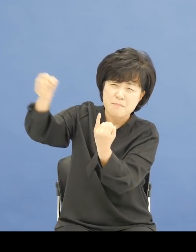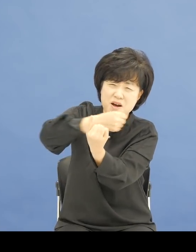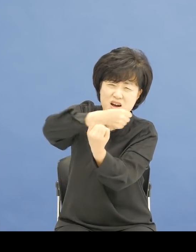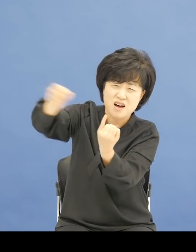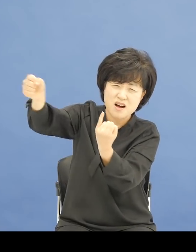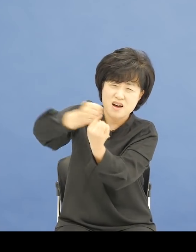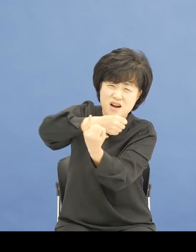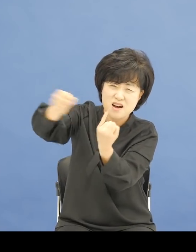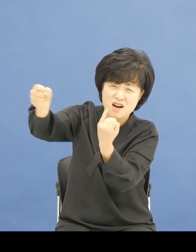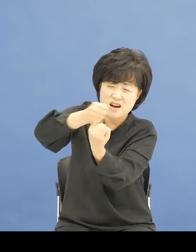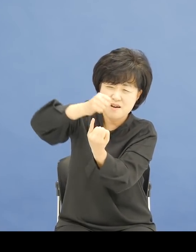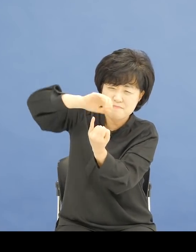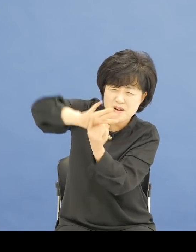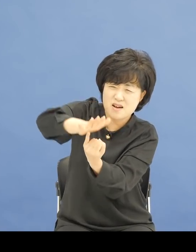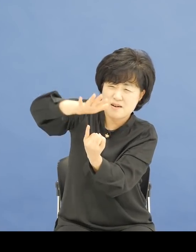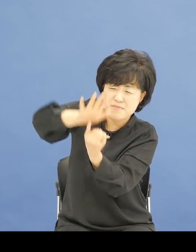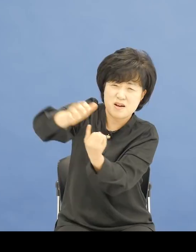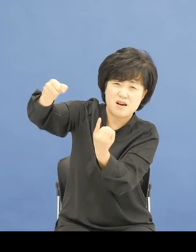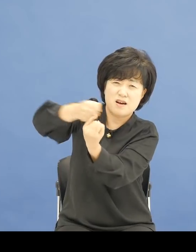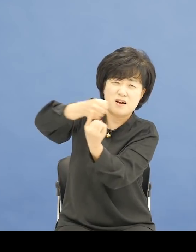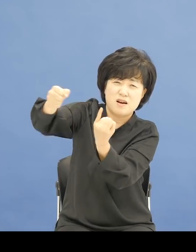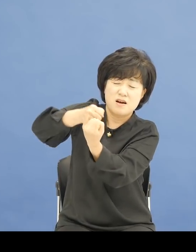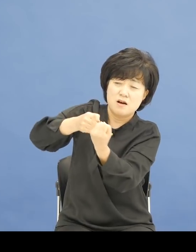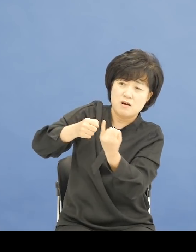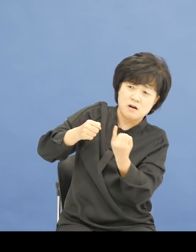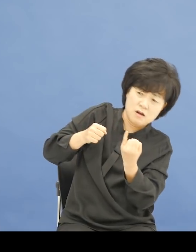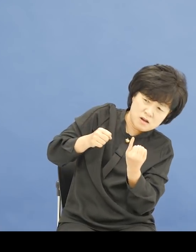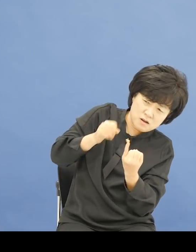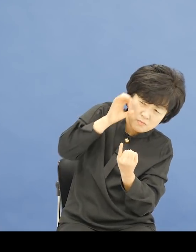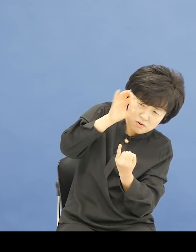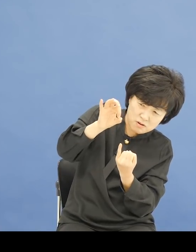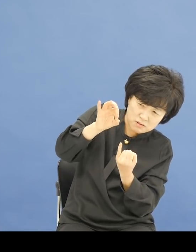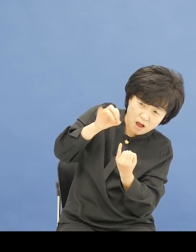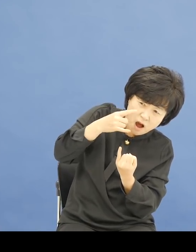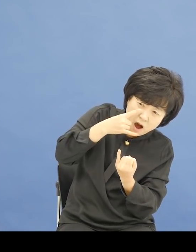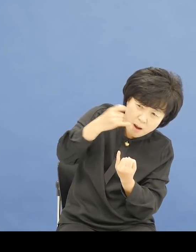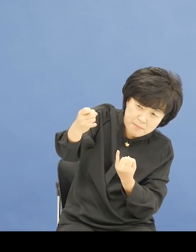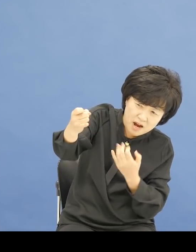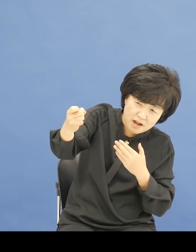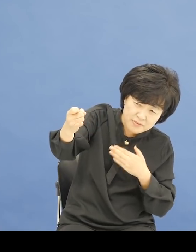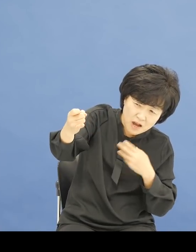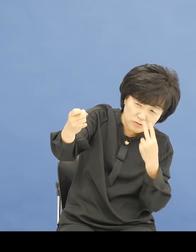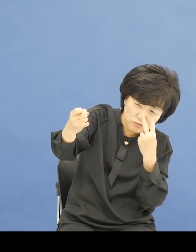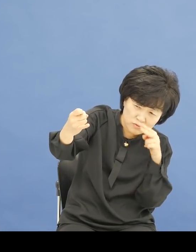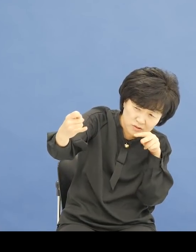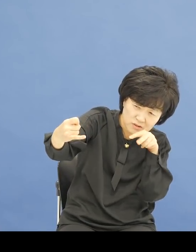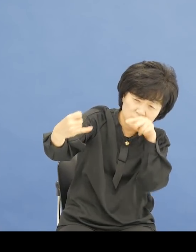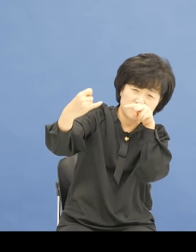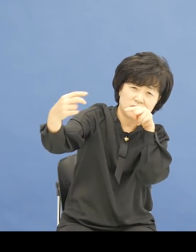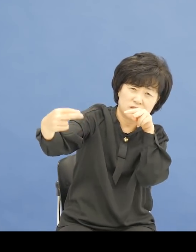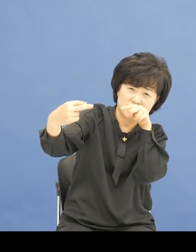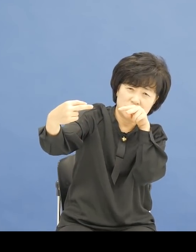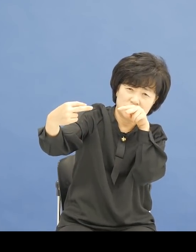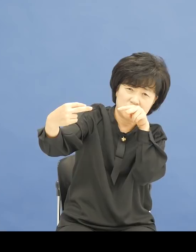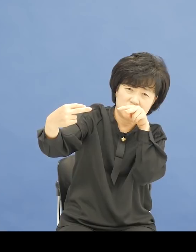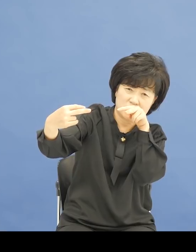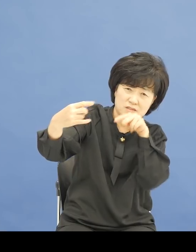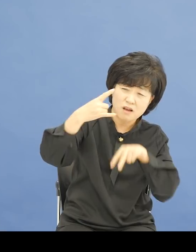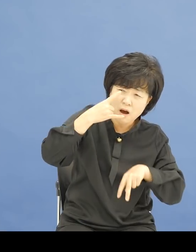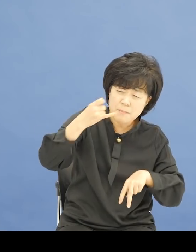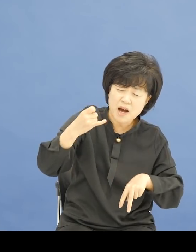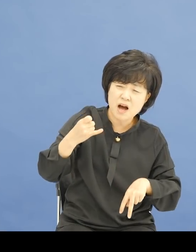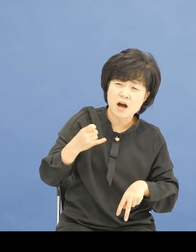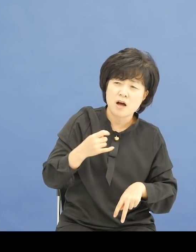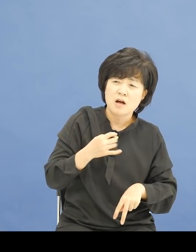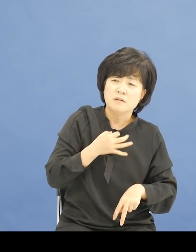있더라고요. 그 모습을 보고 있는데 어머니랑 제가 눈이 마주쳤습니다. 아, 근데 어머니가